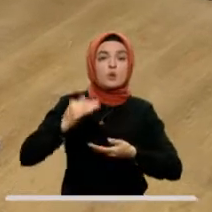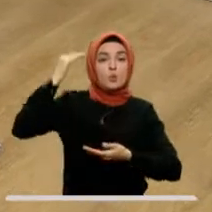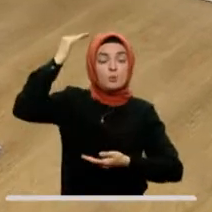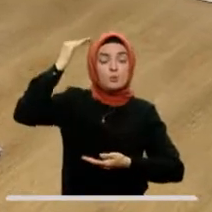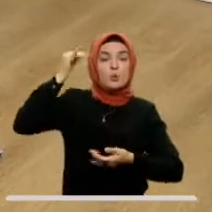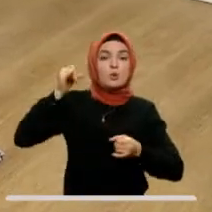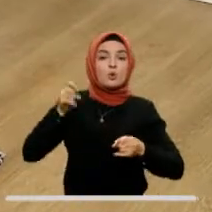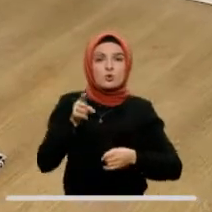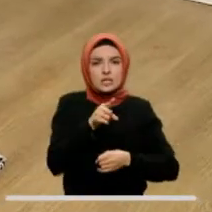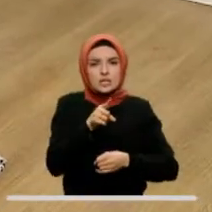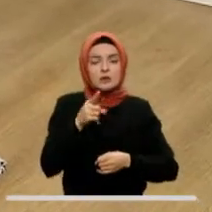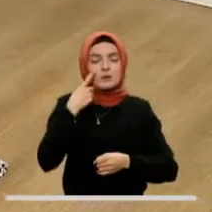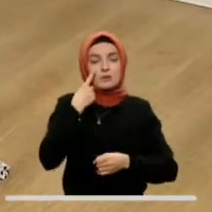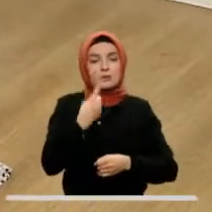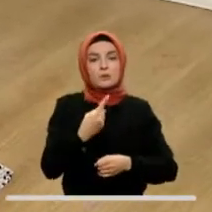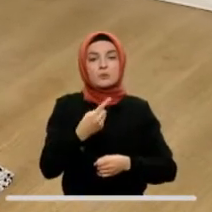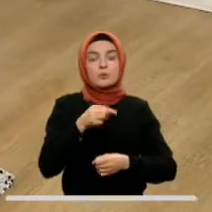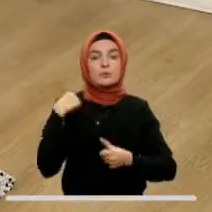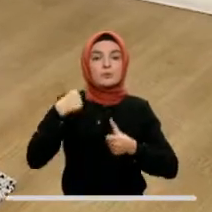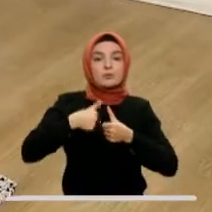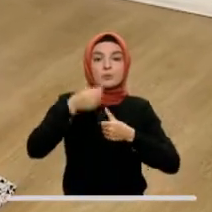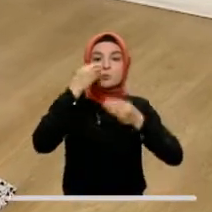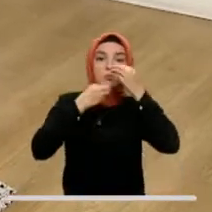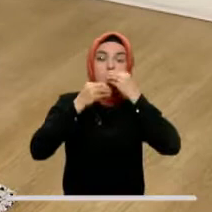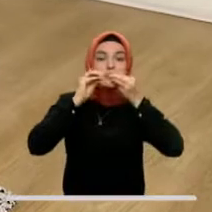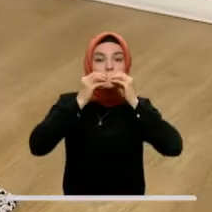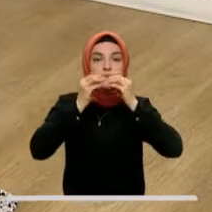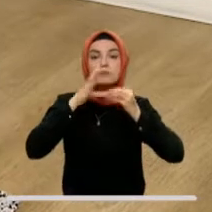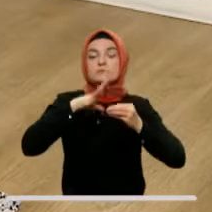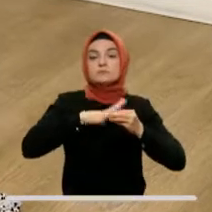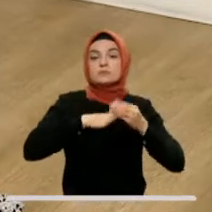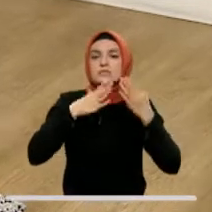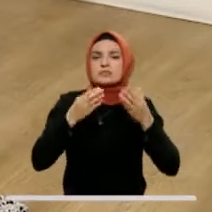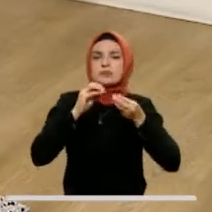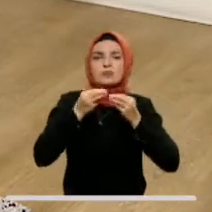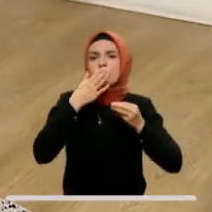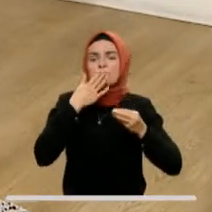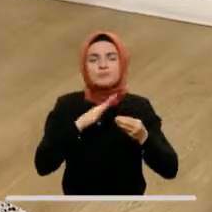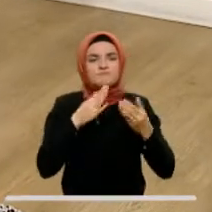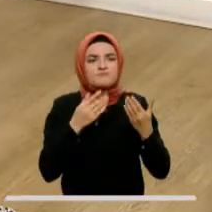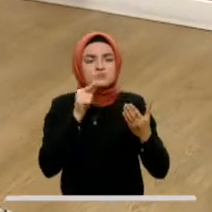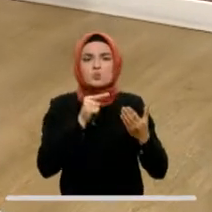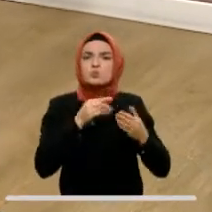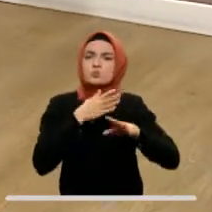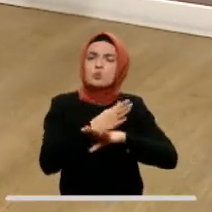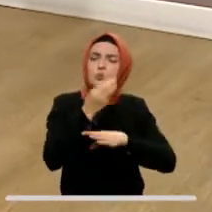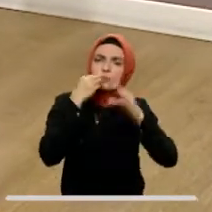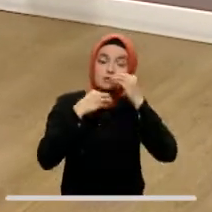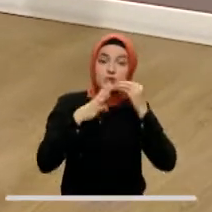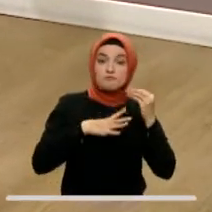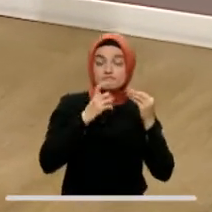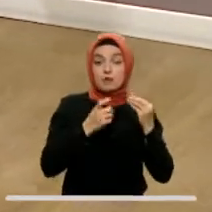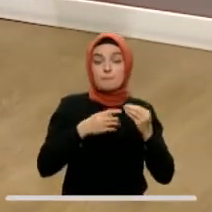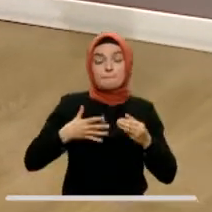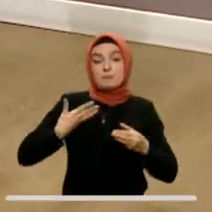çocukların. Yine beslenmesinde bir problem olduğunu düşünüyorsam ya da hiçbir problem yok ama ben bu çocuk doğru mu besleniyor diye merak